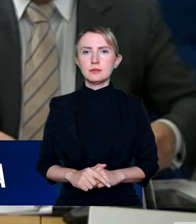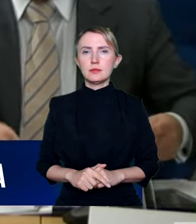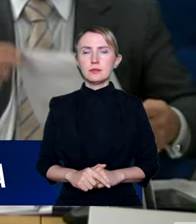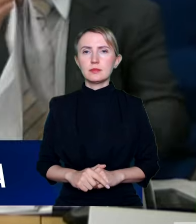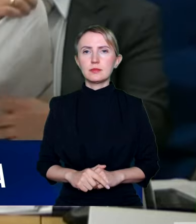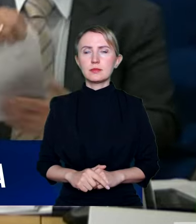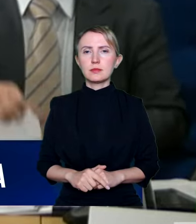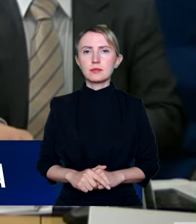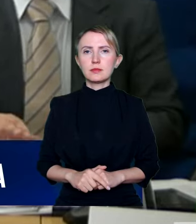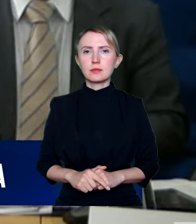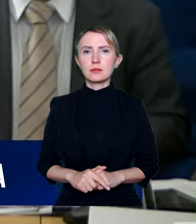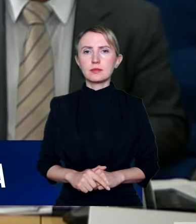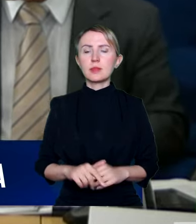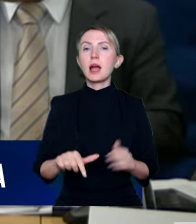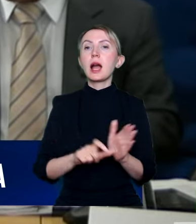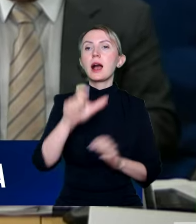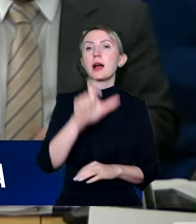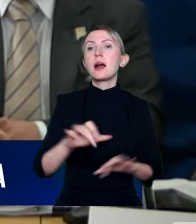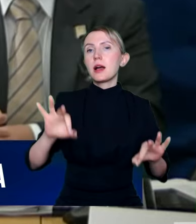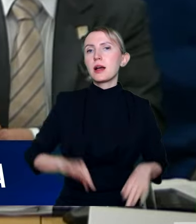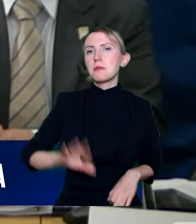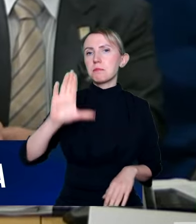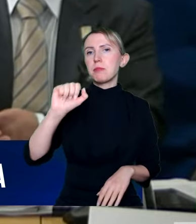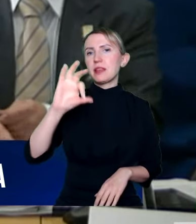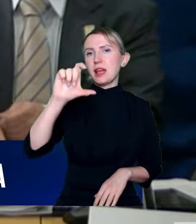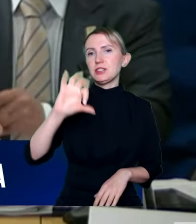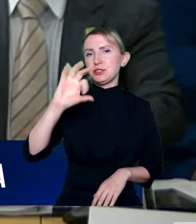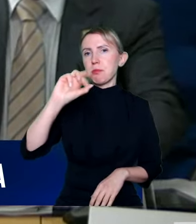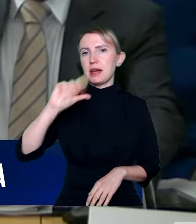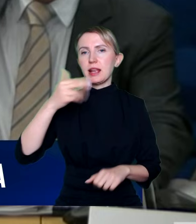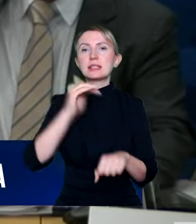za kandydaturą pana Banasia Mariana? Kto jest za?